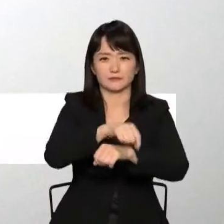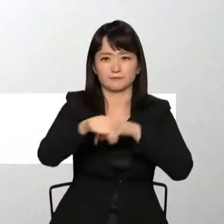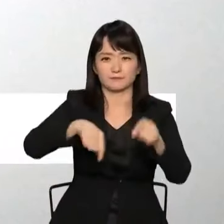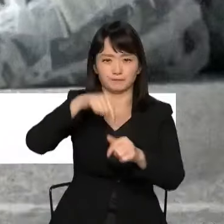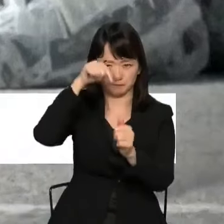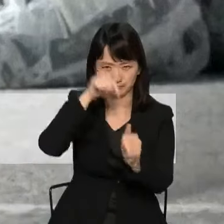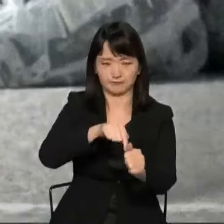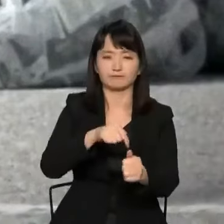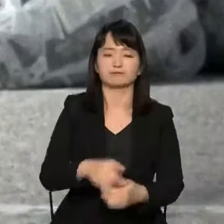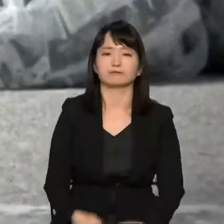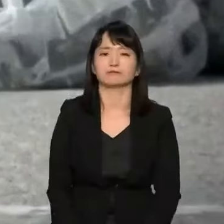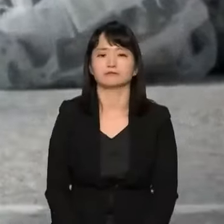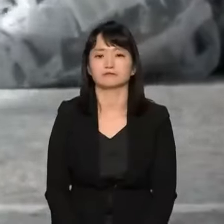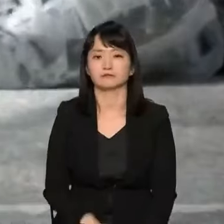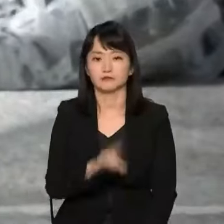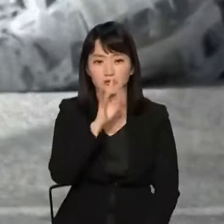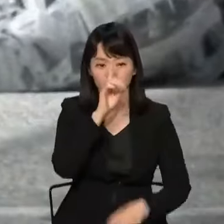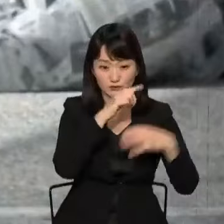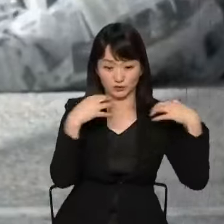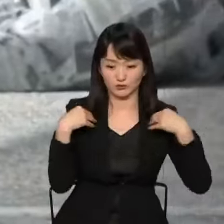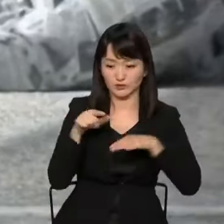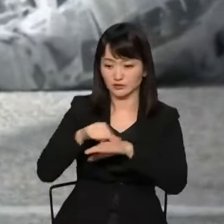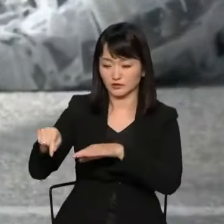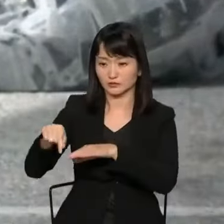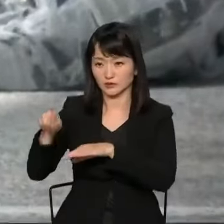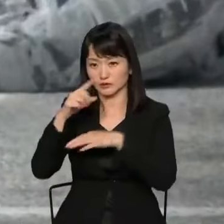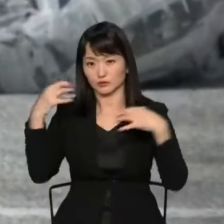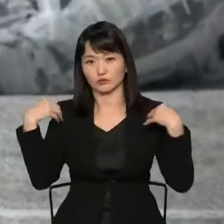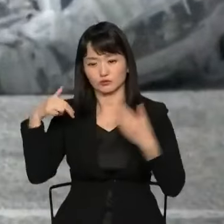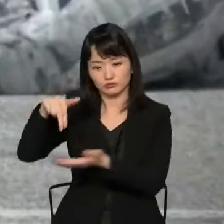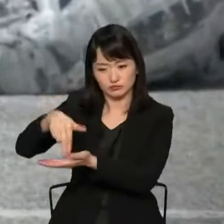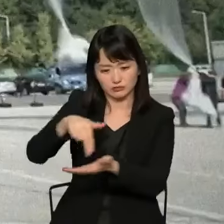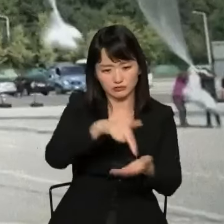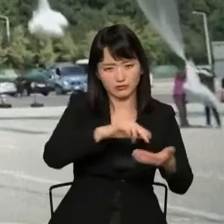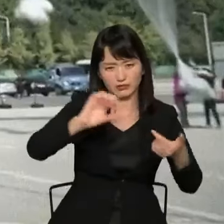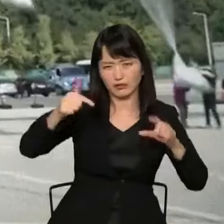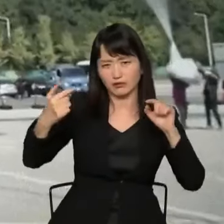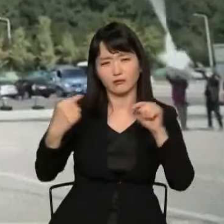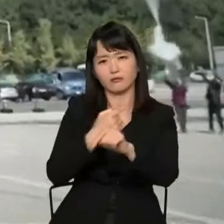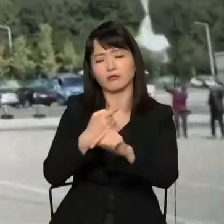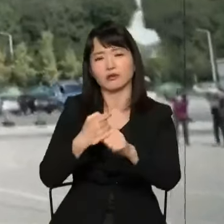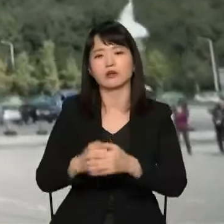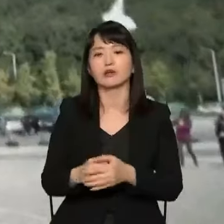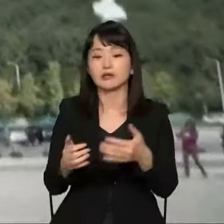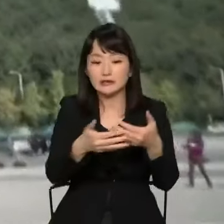내렸습니다. 중앙정부와 지방정부 입장이 사실상 엇갈리면서